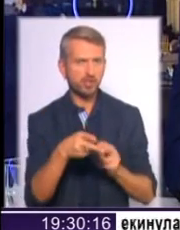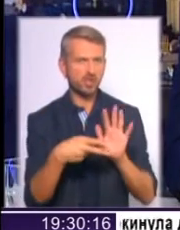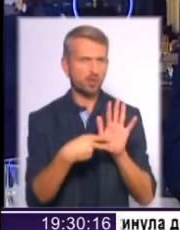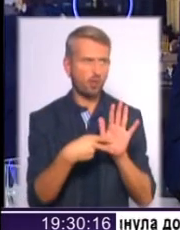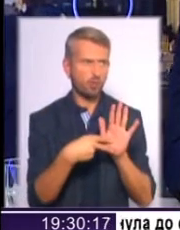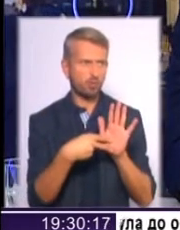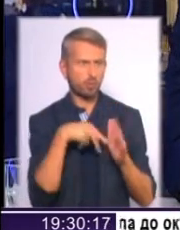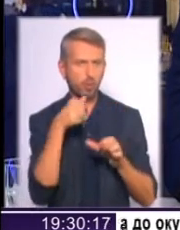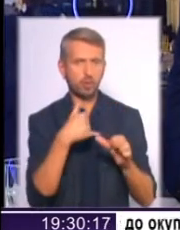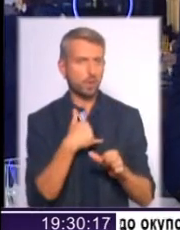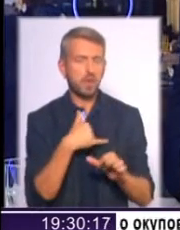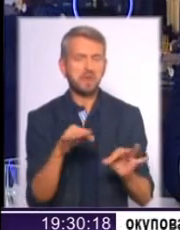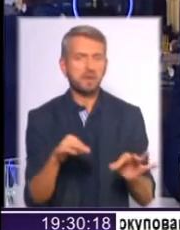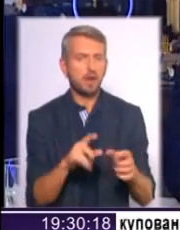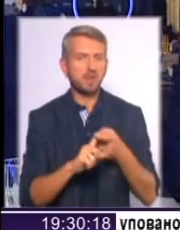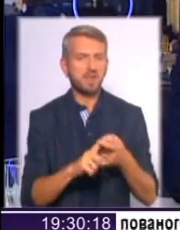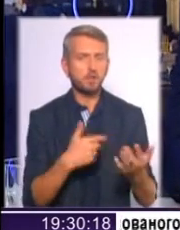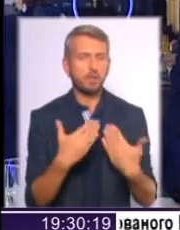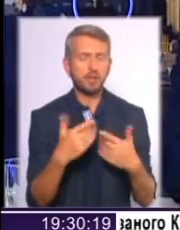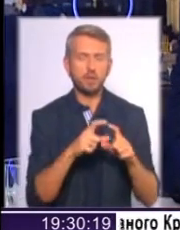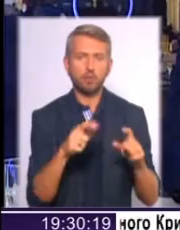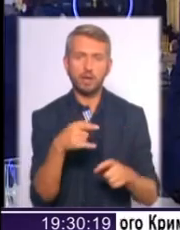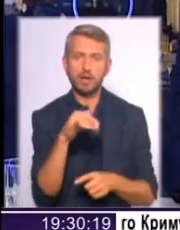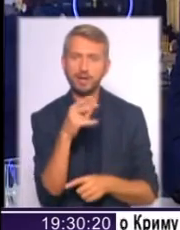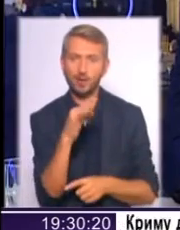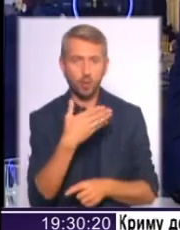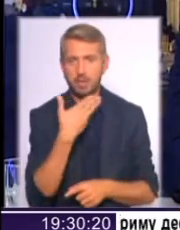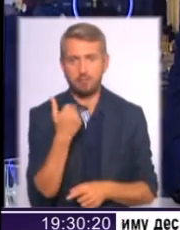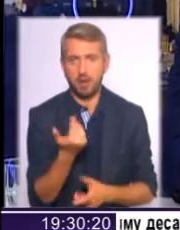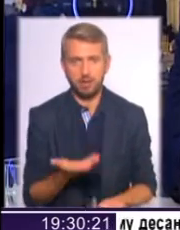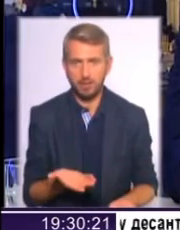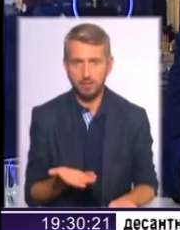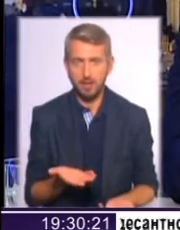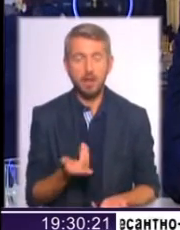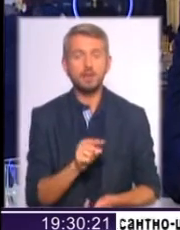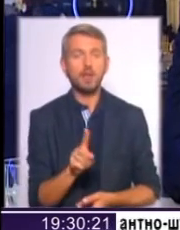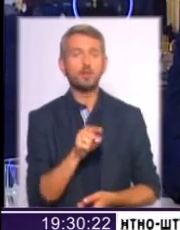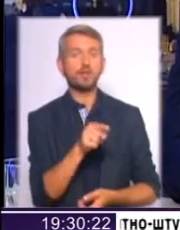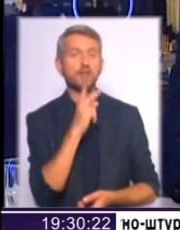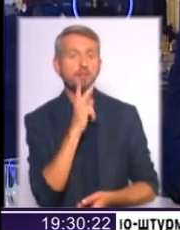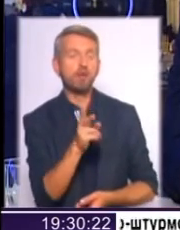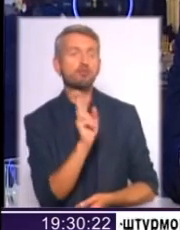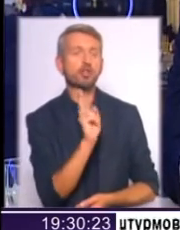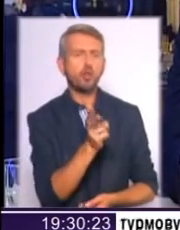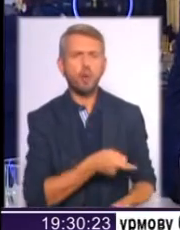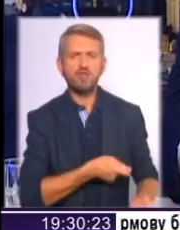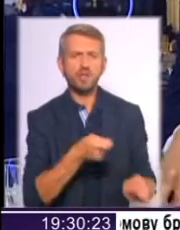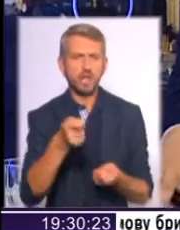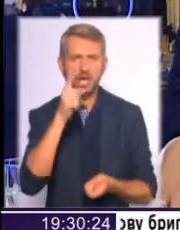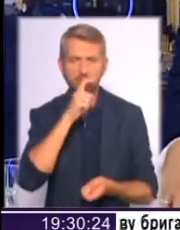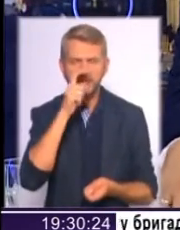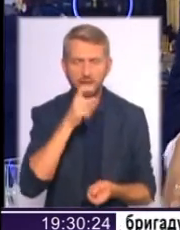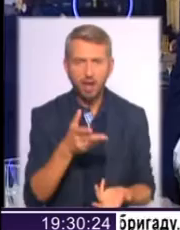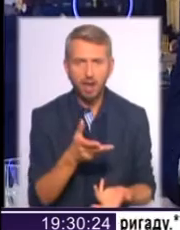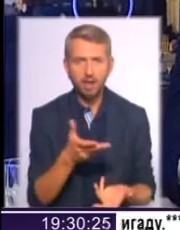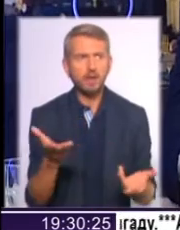2007-му. У нас ніяких взаємовідносин з компанією «Грінко» немає в наших структур. От те, що ви бачите, хтось везе сміття на